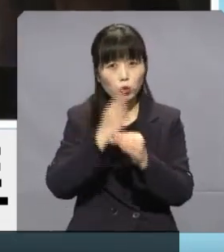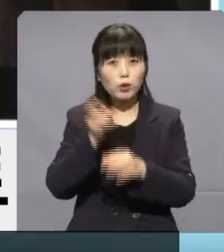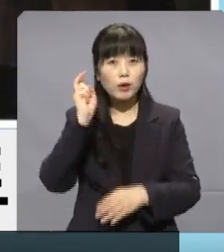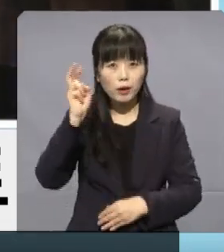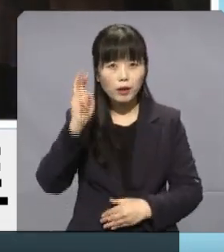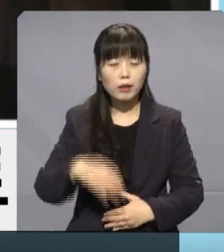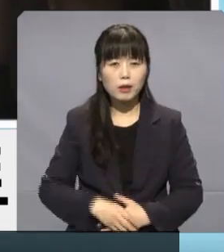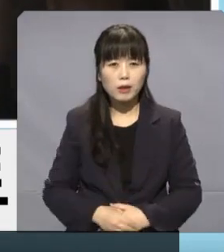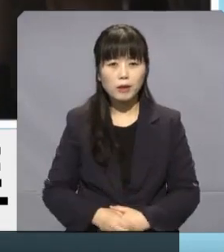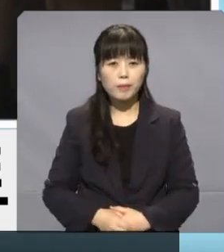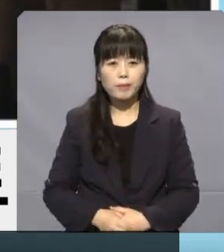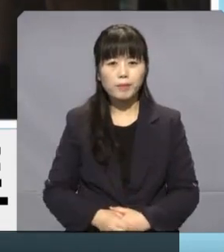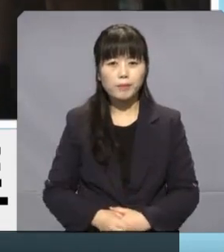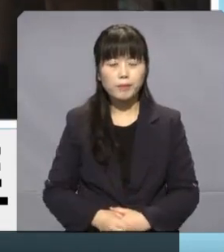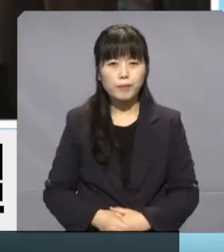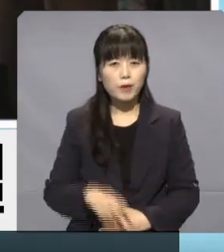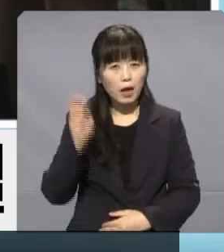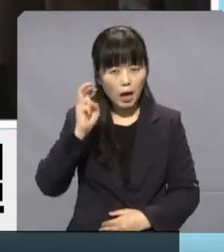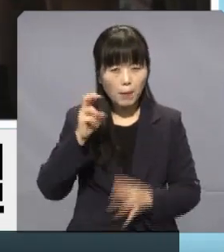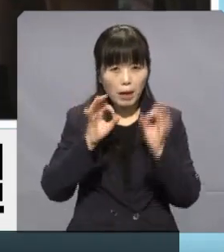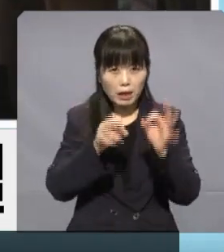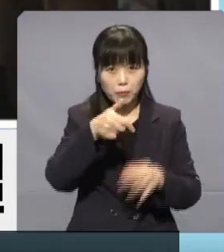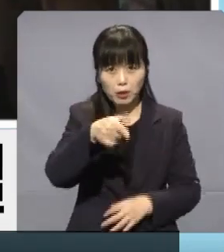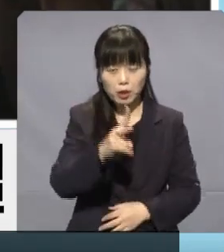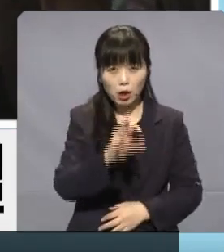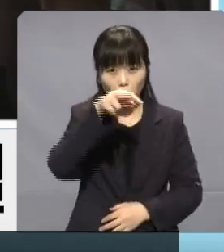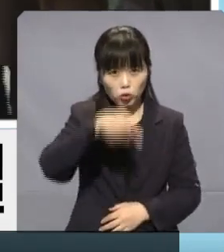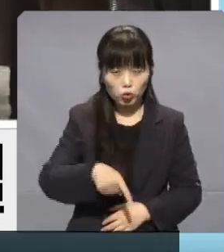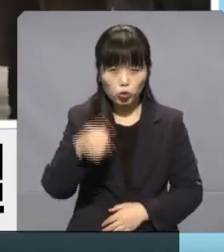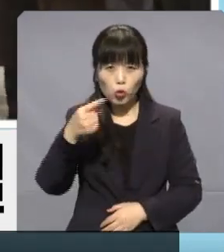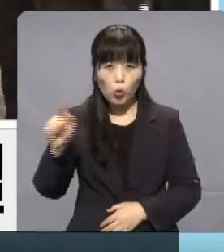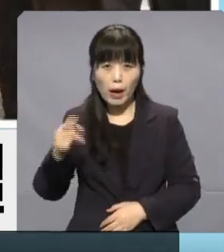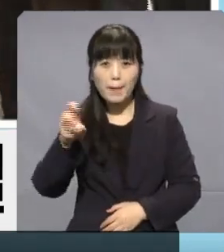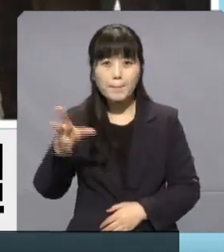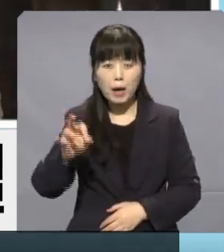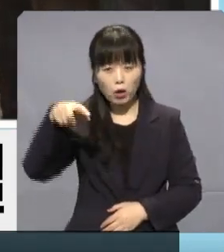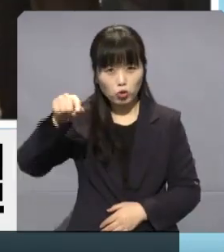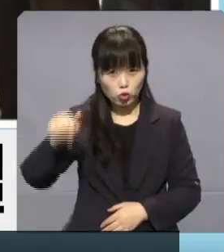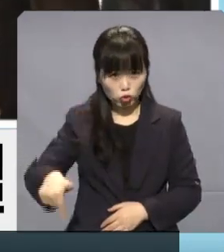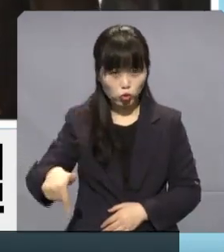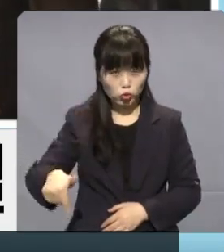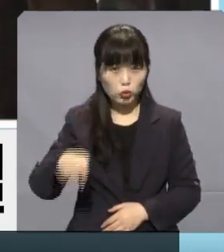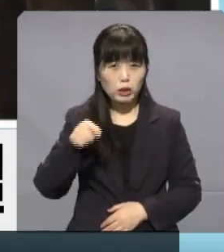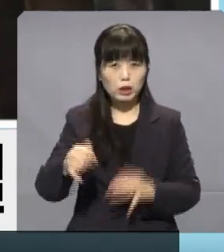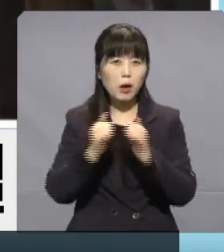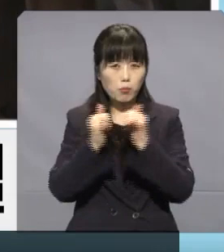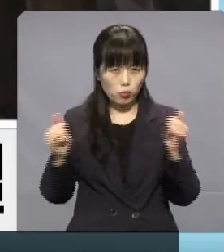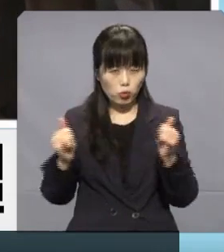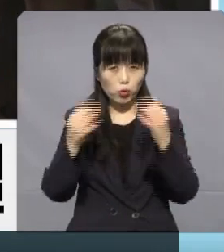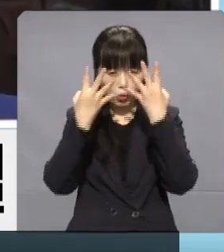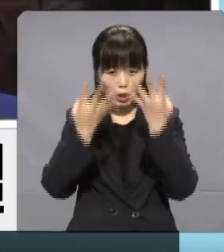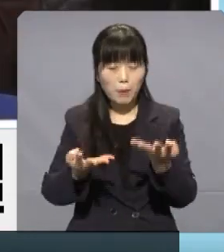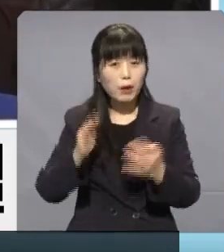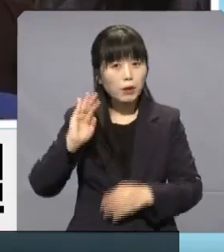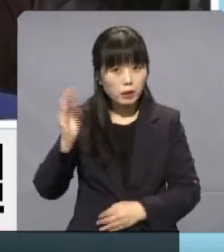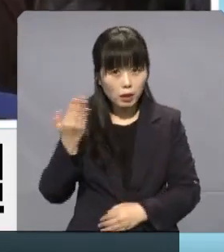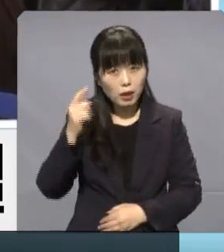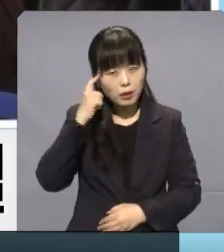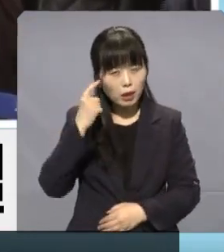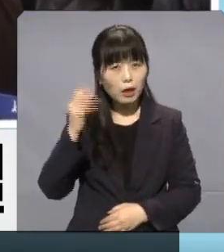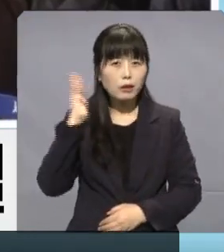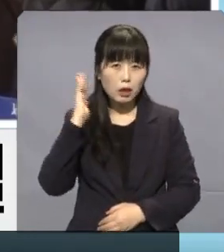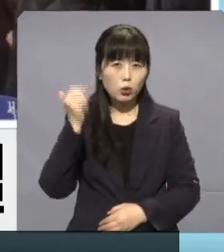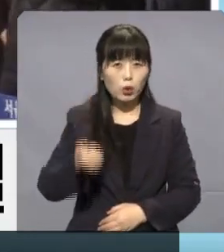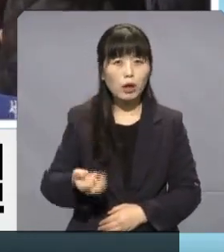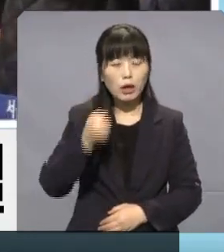싶습니다. 아마 김경수 뭐 한명숙 네. 저는 개인적으로 이런 분들도 사면해야 한다라고 하는 생각을